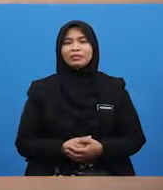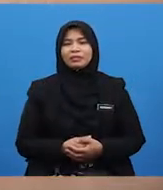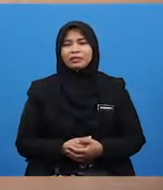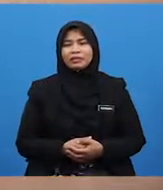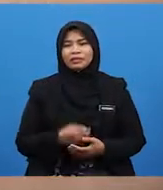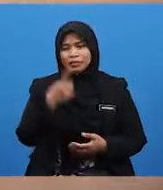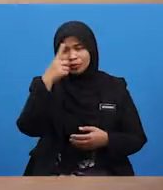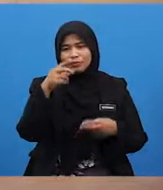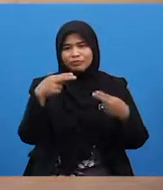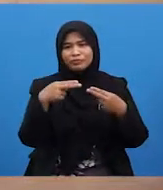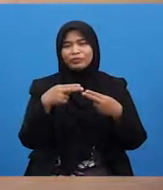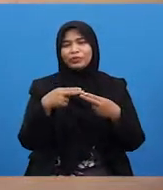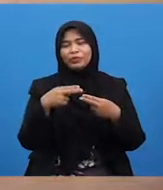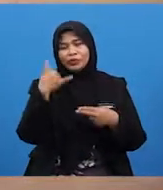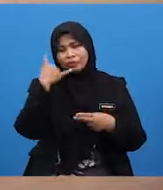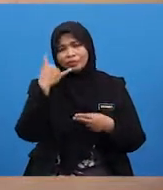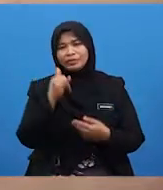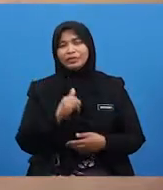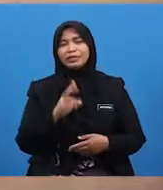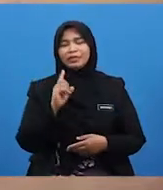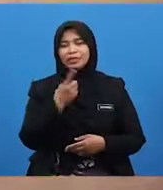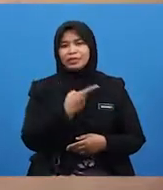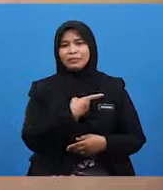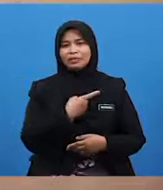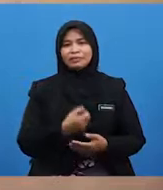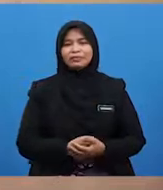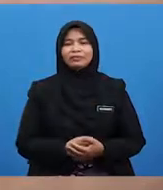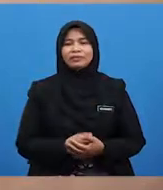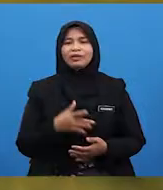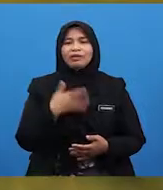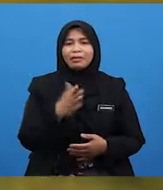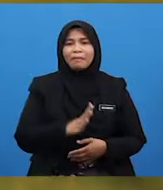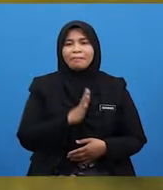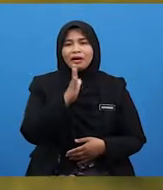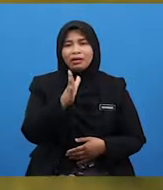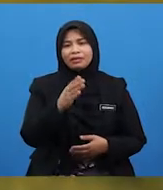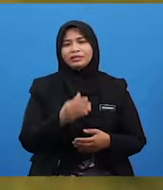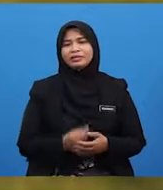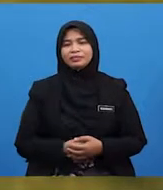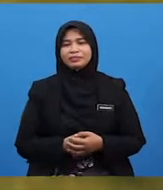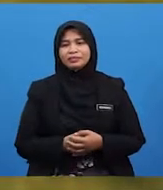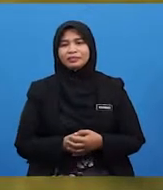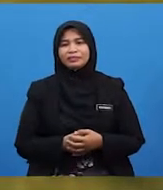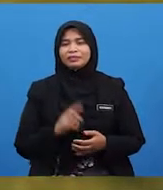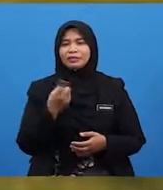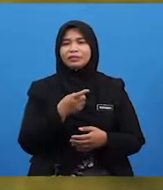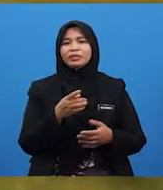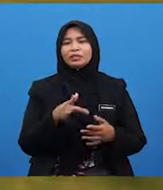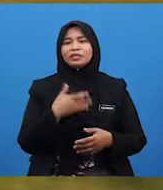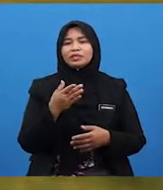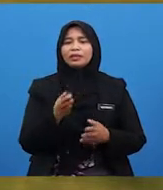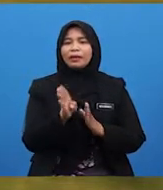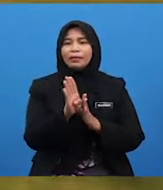Sasi untuk menghubungi kami untuk mendapatkan pandangan. Kami berasa bangga. Kami pun bertuah hari ini, Encik Kamal.